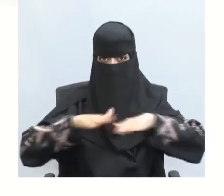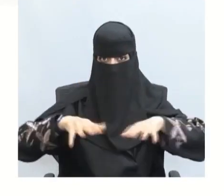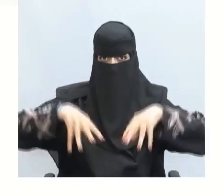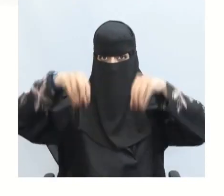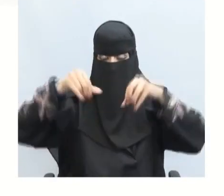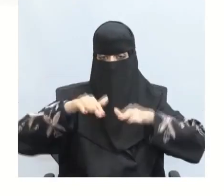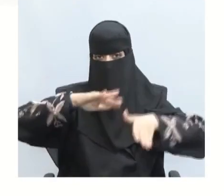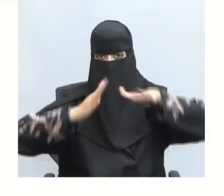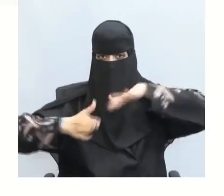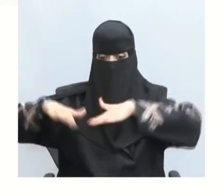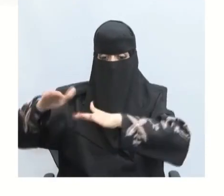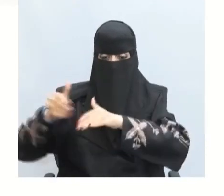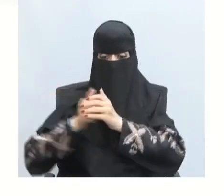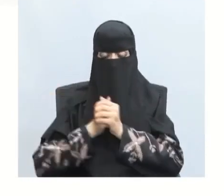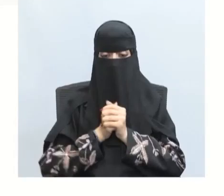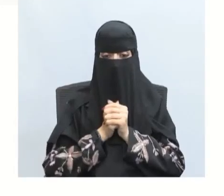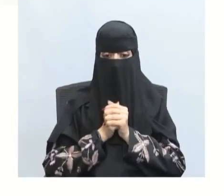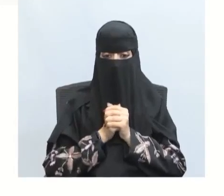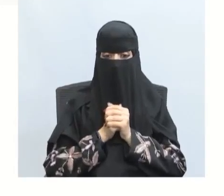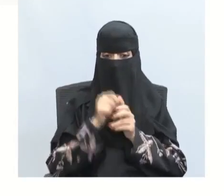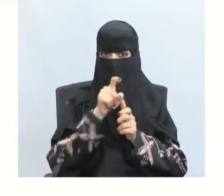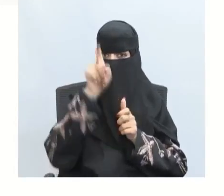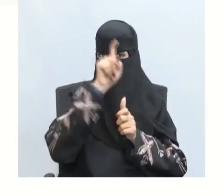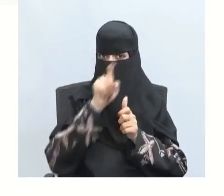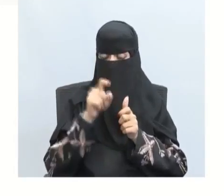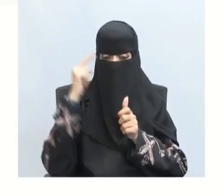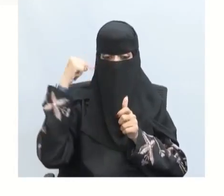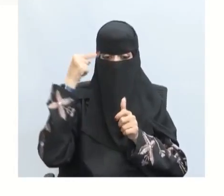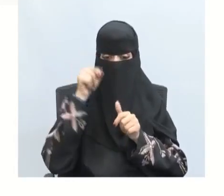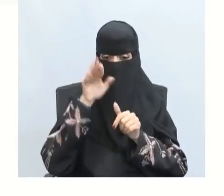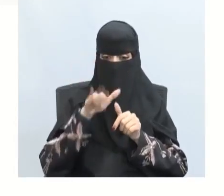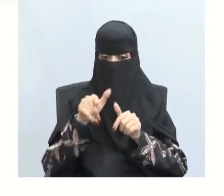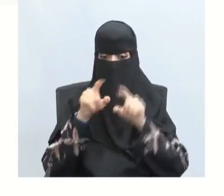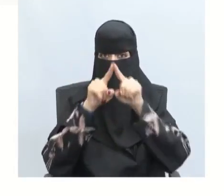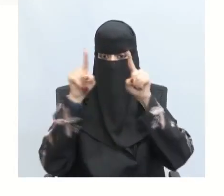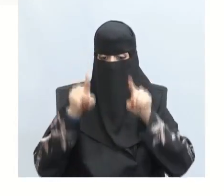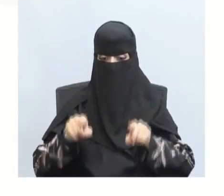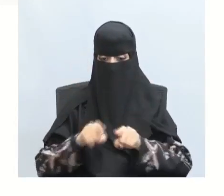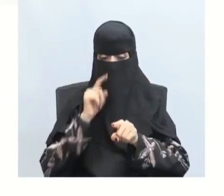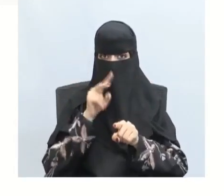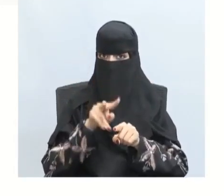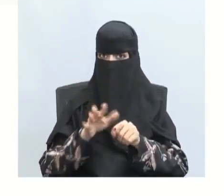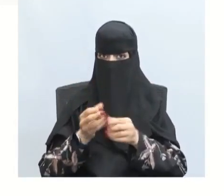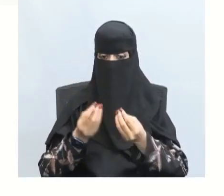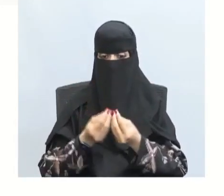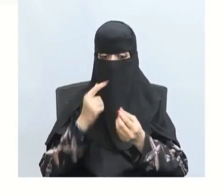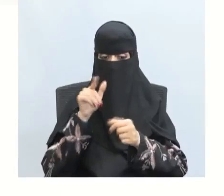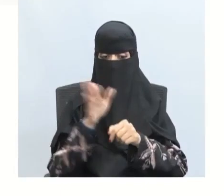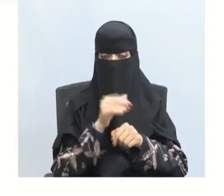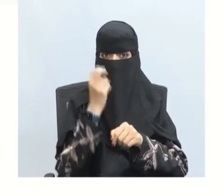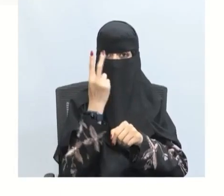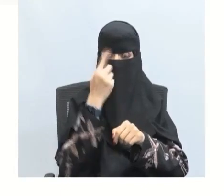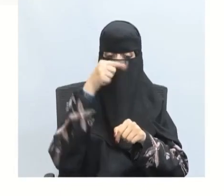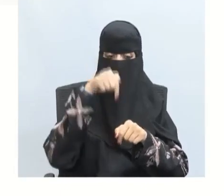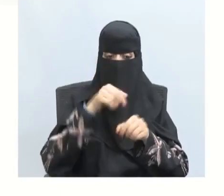والبحر عزيزي الطالب عزيزتي الطالبه لدينا هنا هذا الشكل 12 واحد